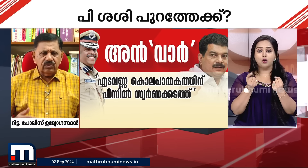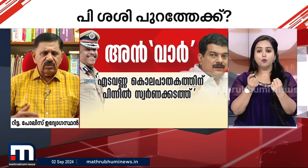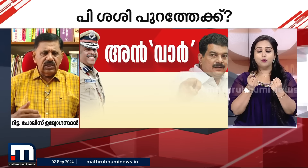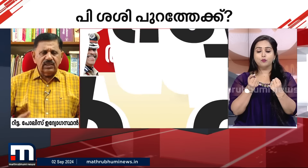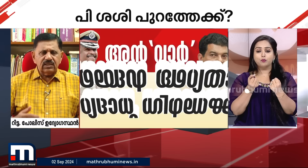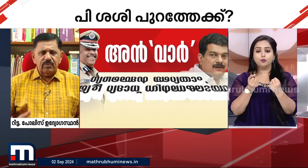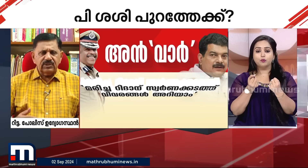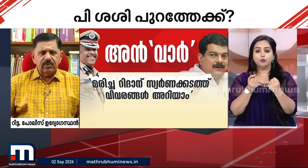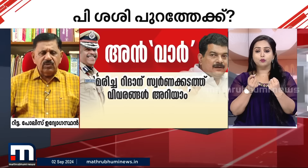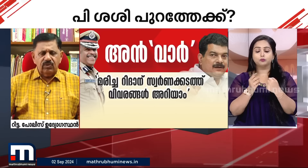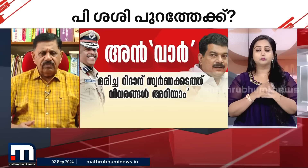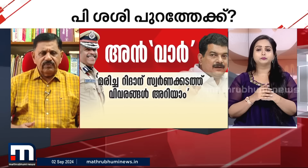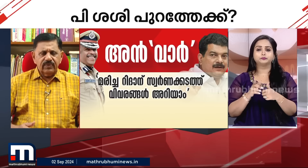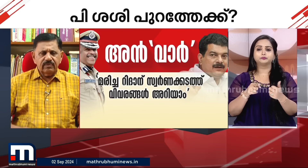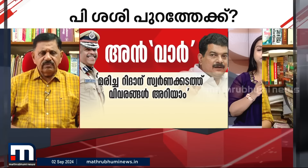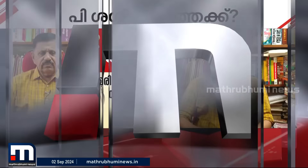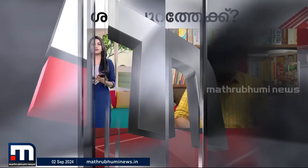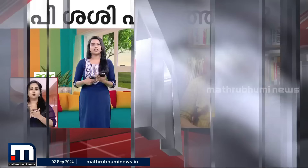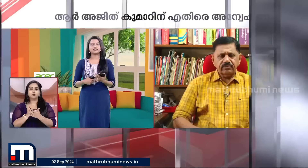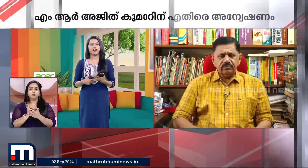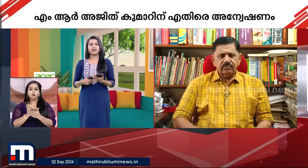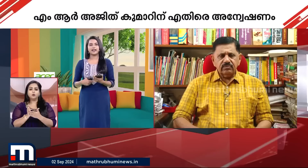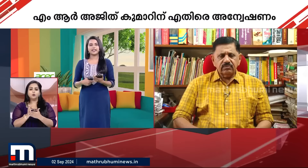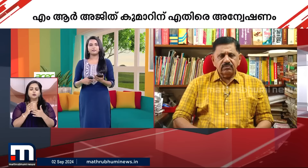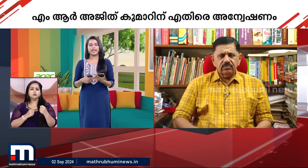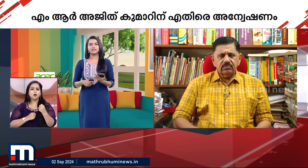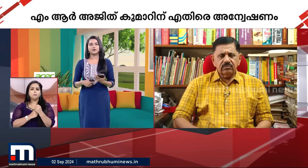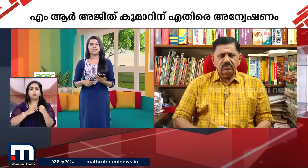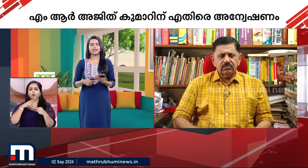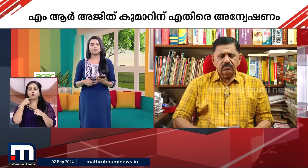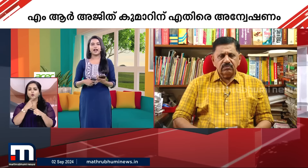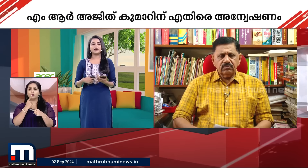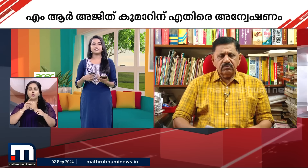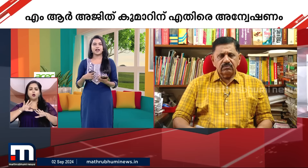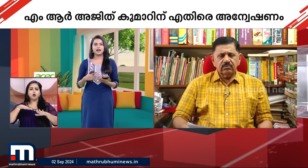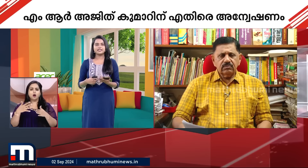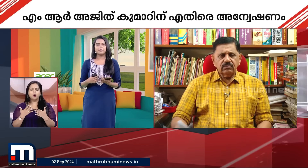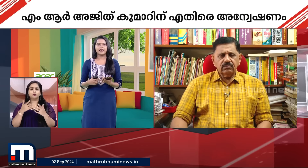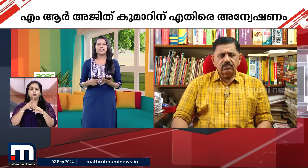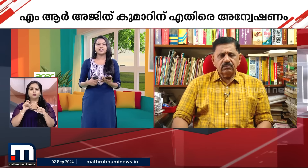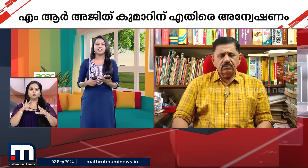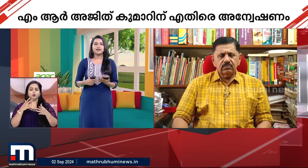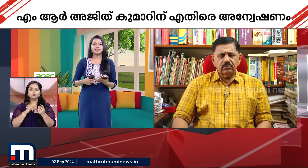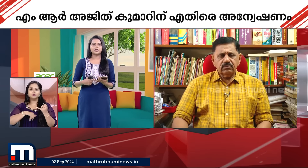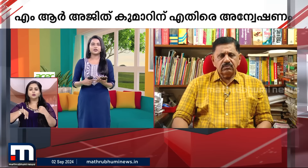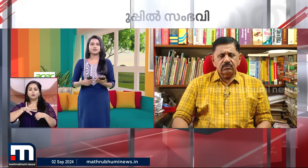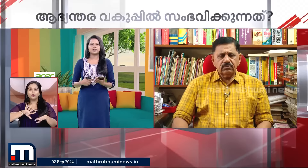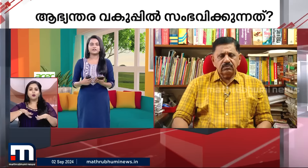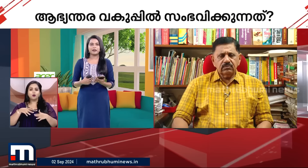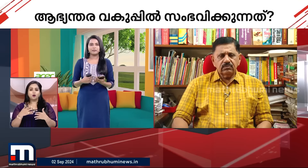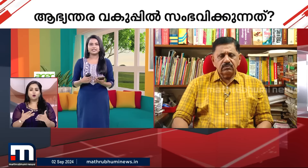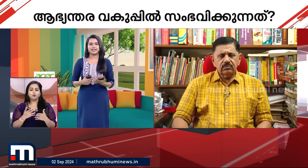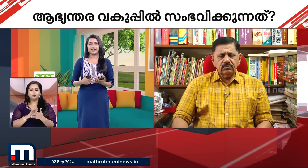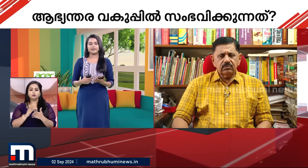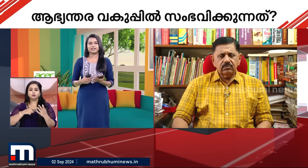ഒരു പോലീസ് ഈ രീതിയിൽ ഇവർക്കൊക്കെ വളം വെച്ചു കൊടുക്കുന്നത് ആരായിരിക്കും, എന്തുകൊണ്ടായിരിക്കും? അങ്ങനെ ഒരു സാഹചര്യം എങ്ങനെയാണ് ശ്രീ ജോർജ്